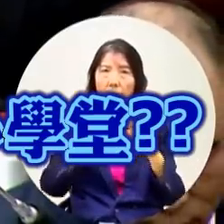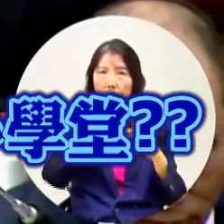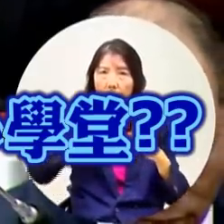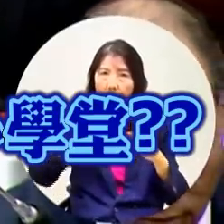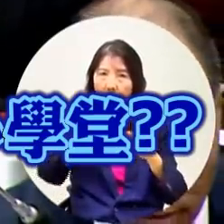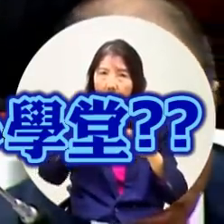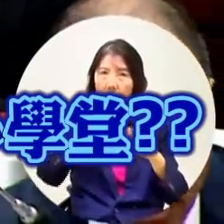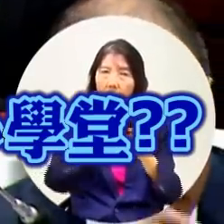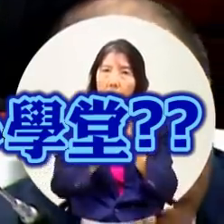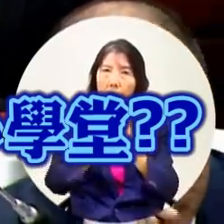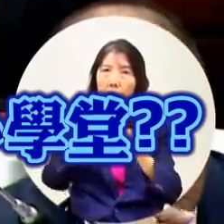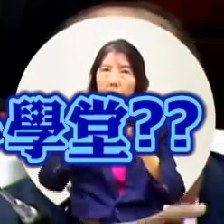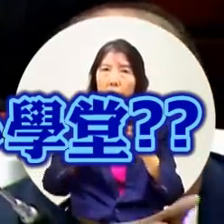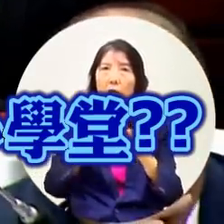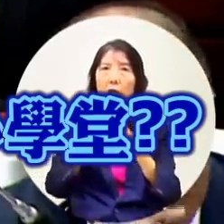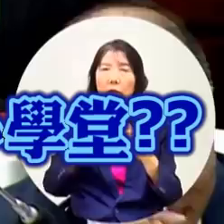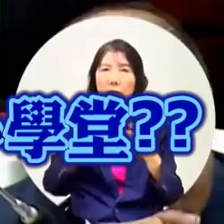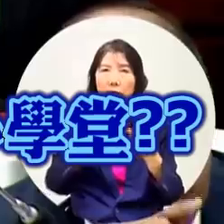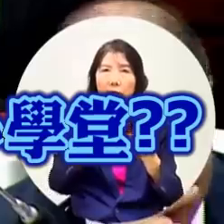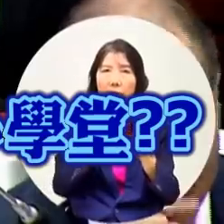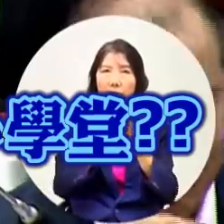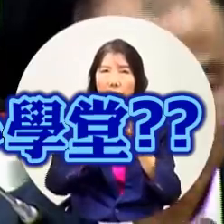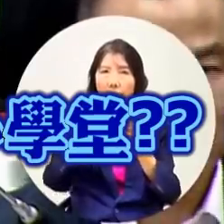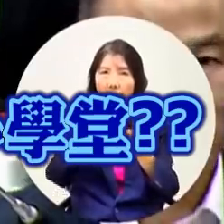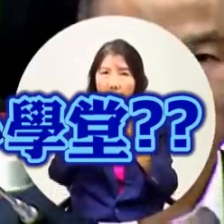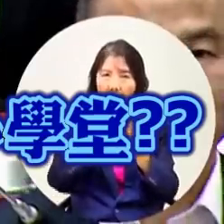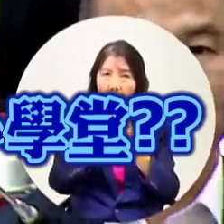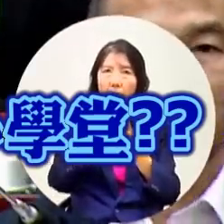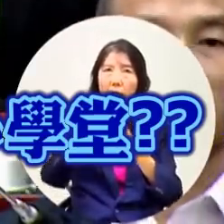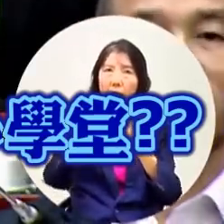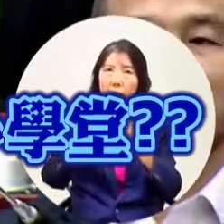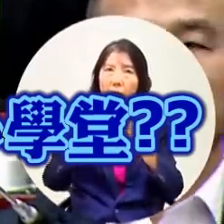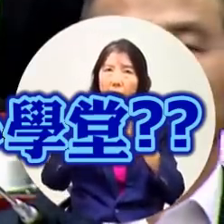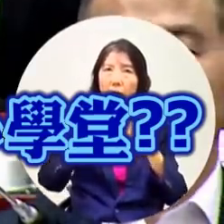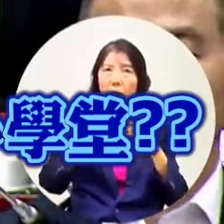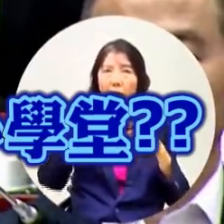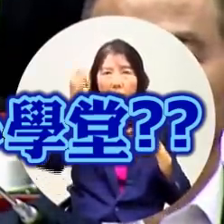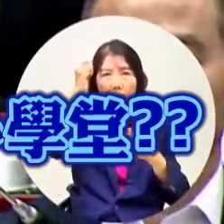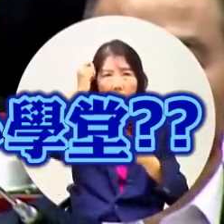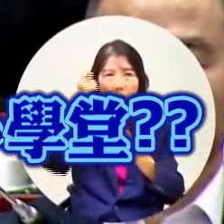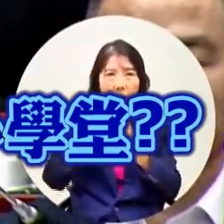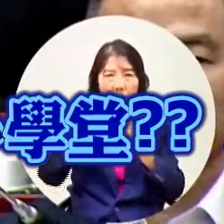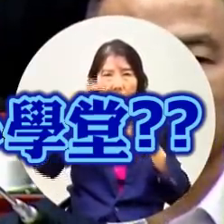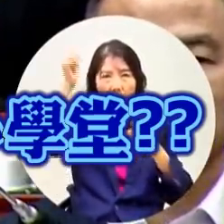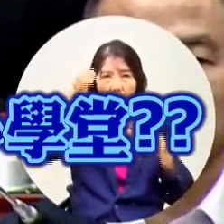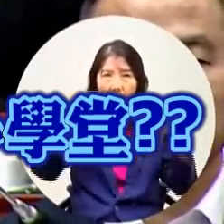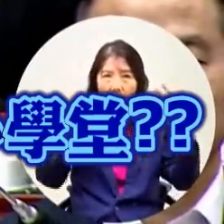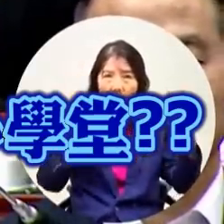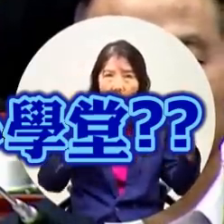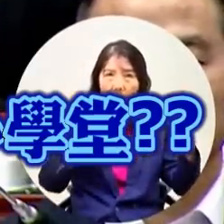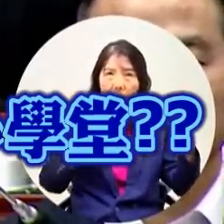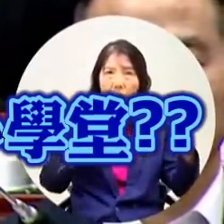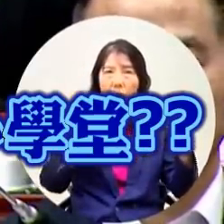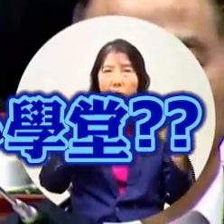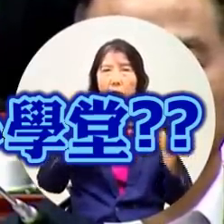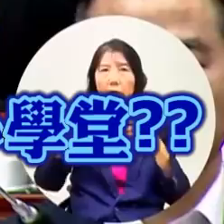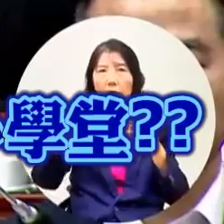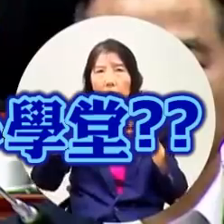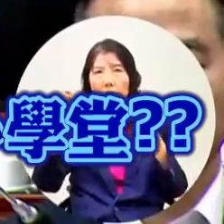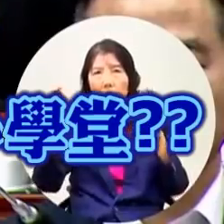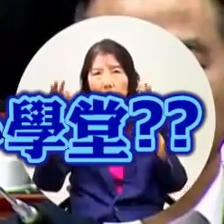他帮忙，他学政治科学，每天早上八点，大概上要做到晚上十点，一天大概上班时间长